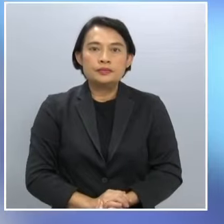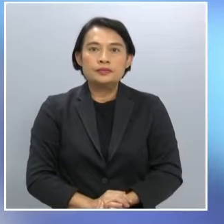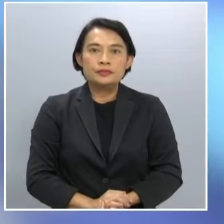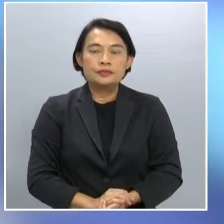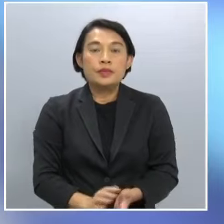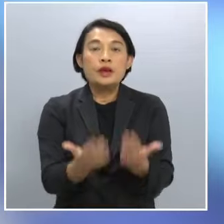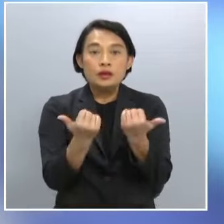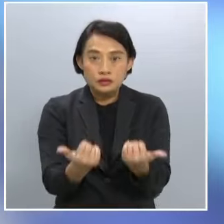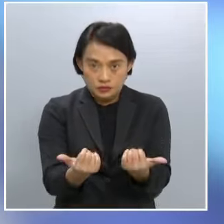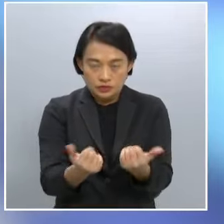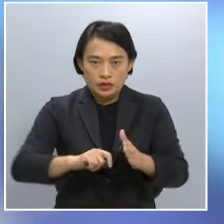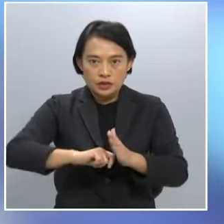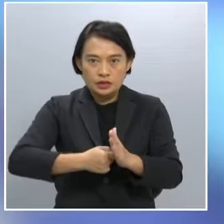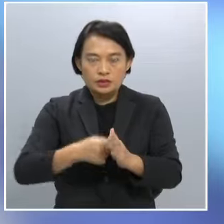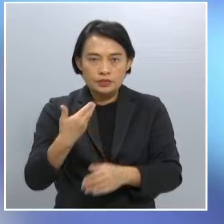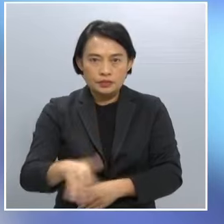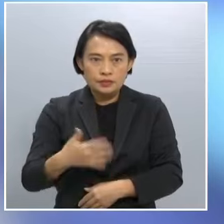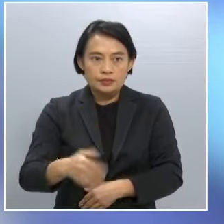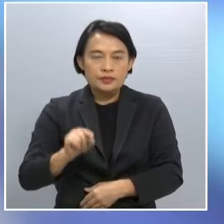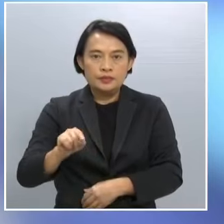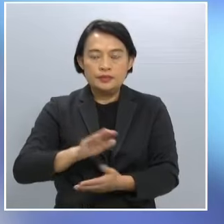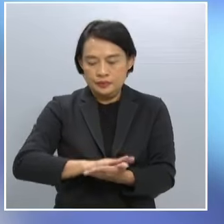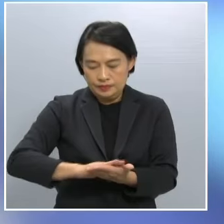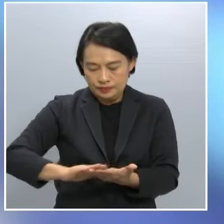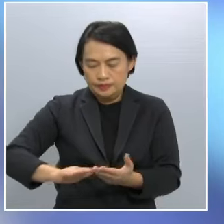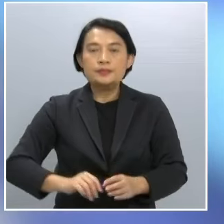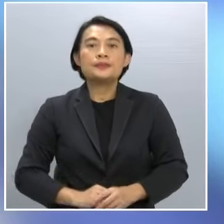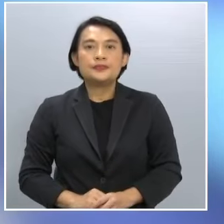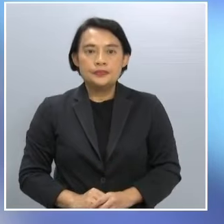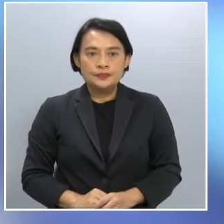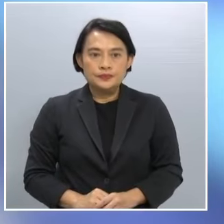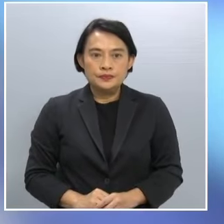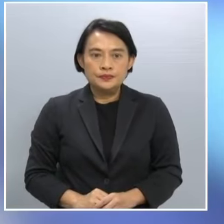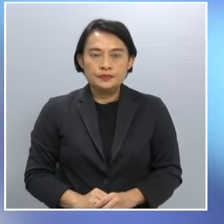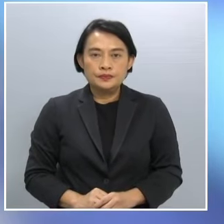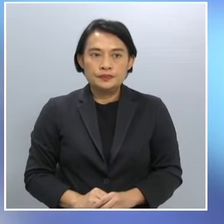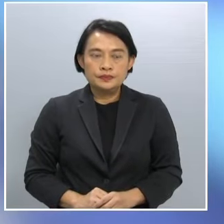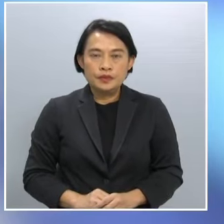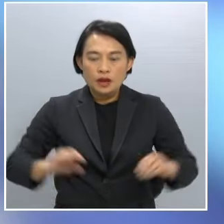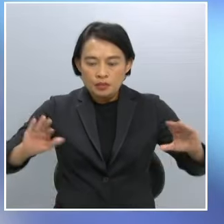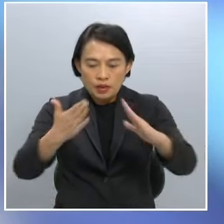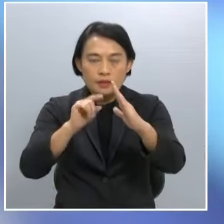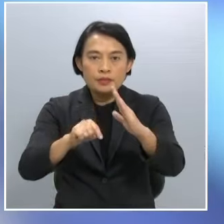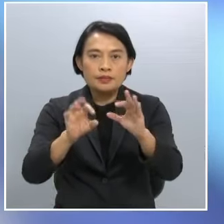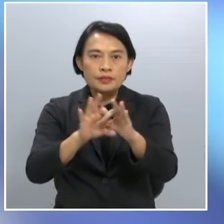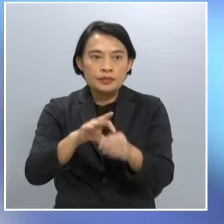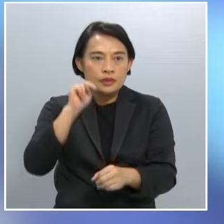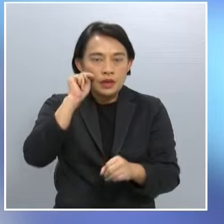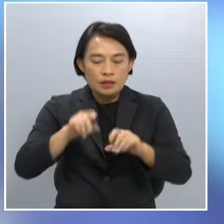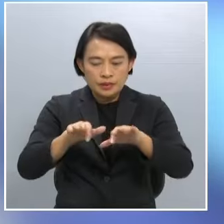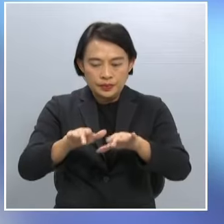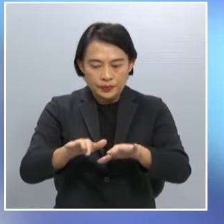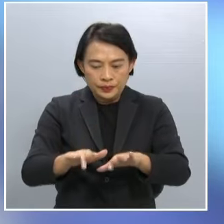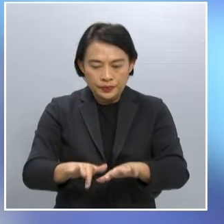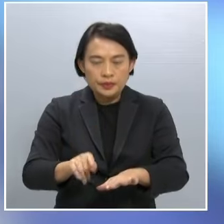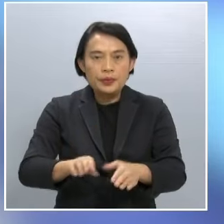อนนี้ครับได้มีการซ่อมแซมจนมั่นคงแล้วนะครับและปรากฏว่าบริเวณพระธาตุล่าหนองนะครับน้ำนี่เริ่มลดลงนะฮะระบาย